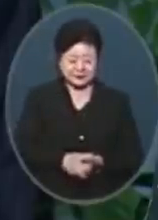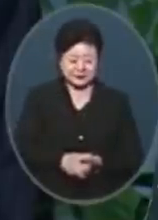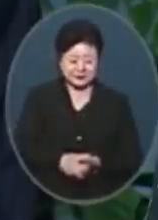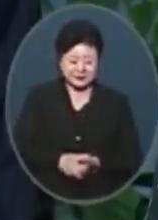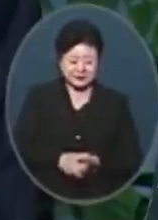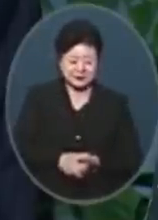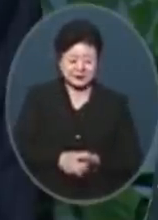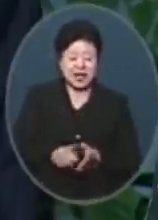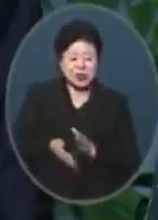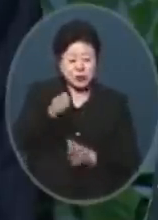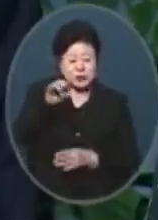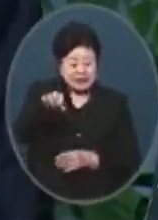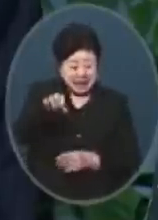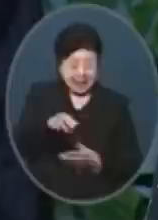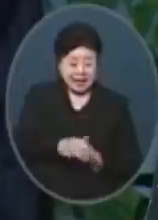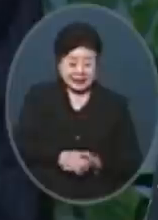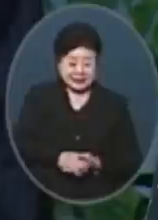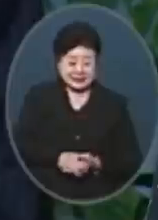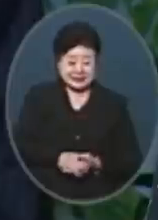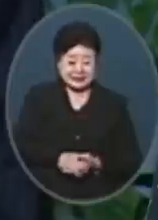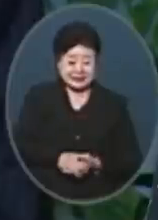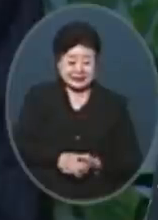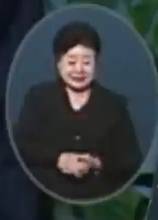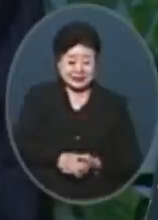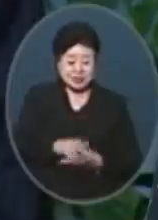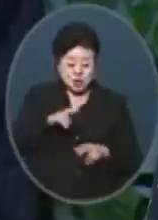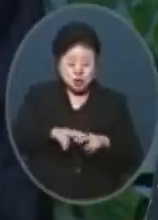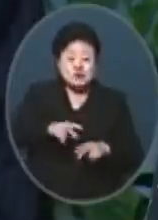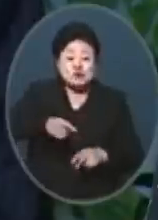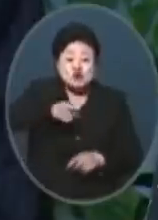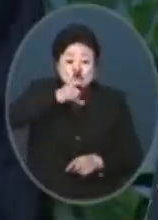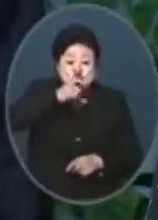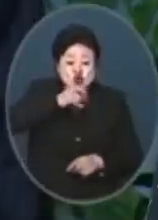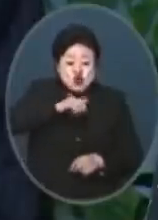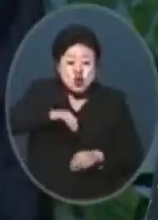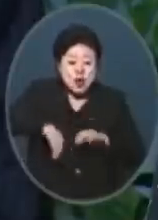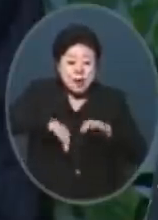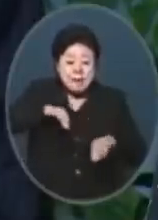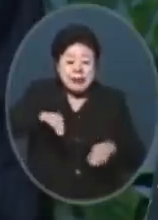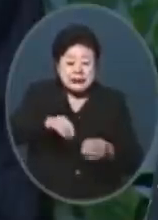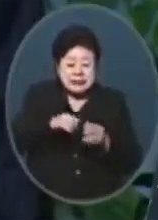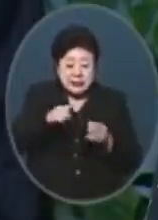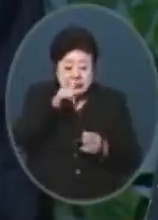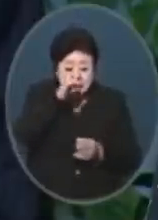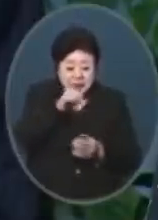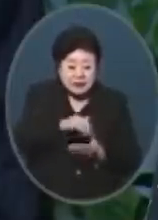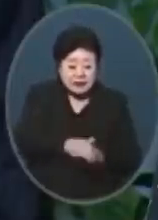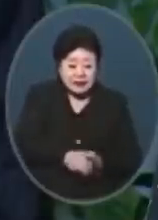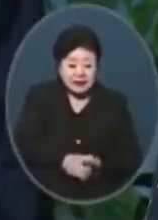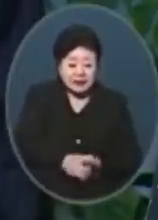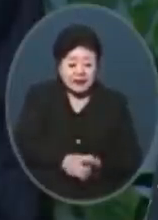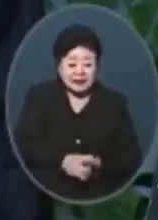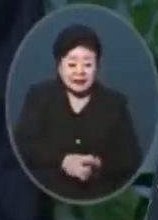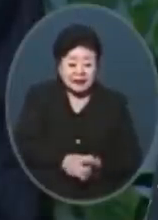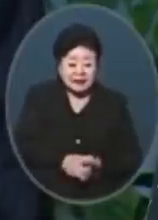한 도시에 우물 파는 전문가가 있으신데